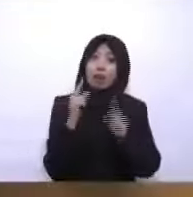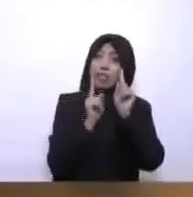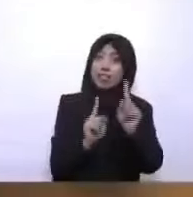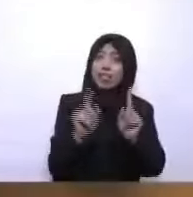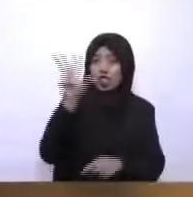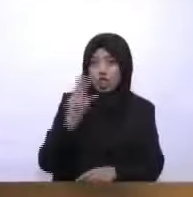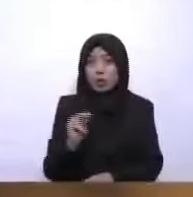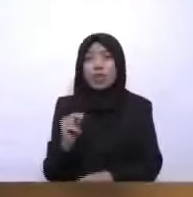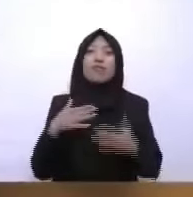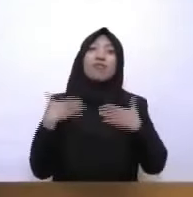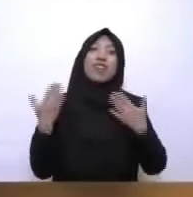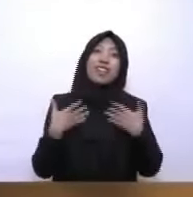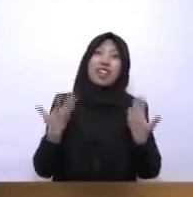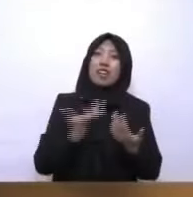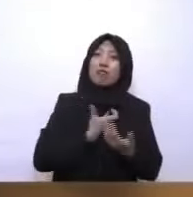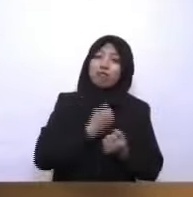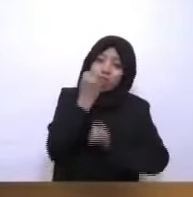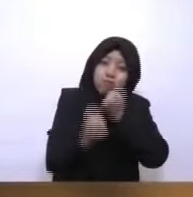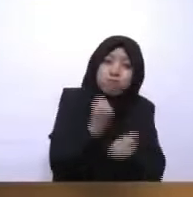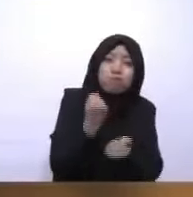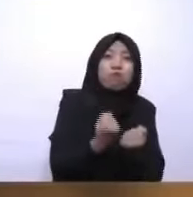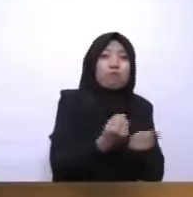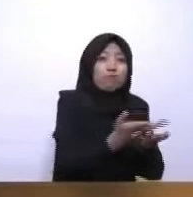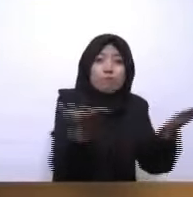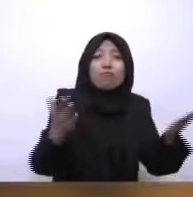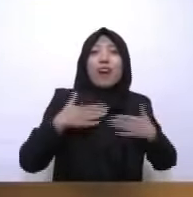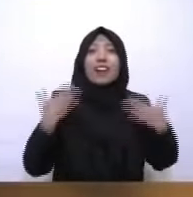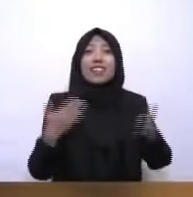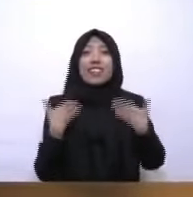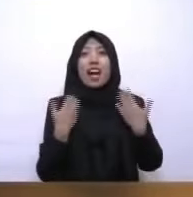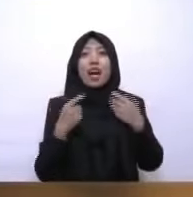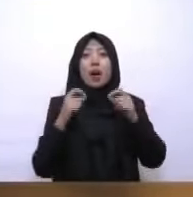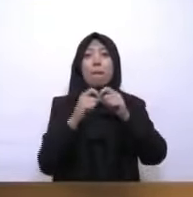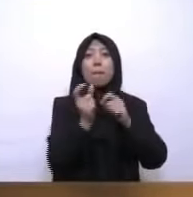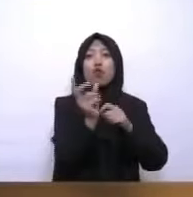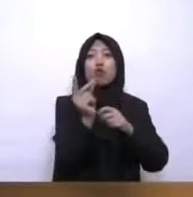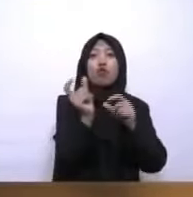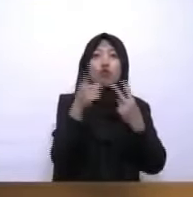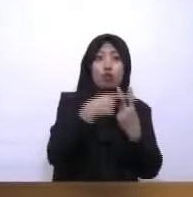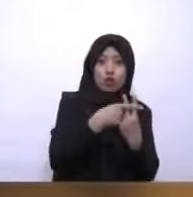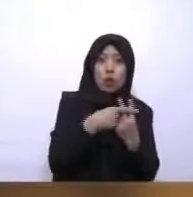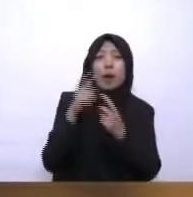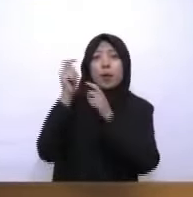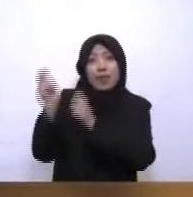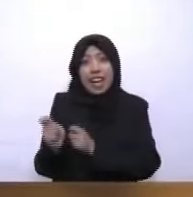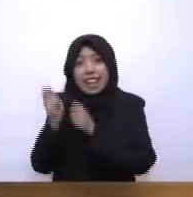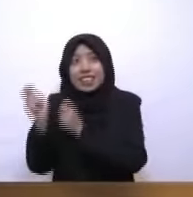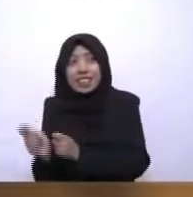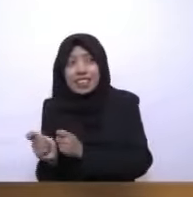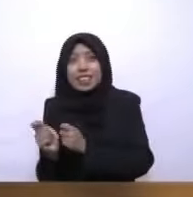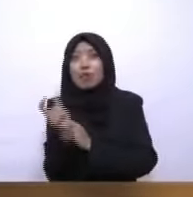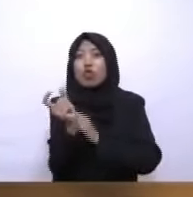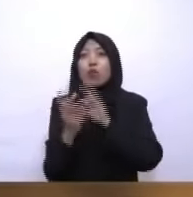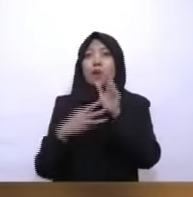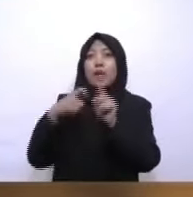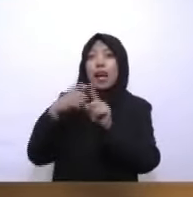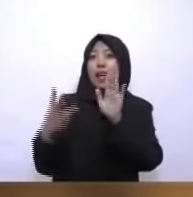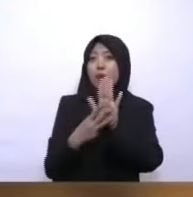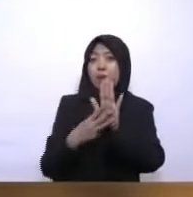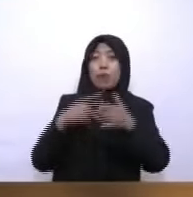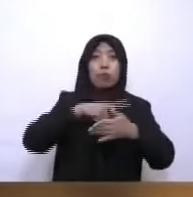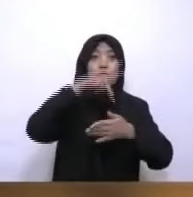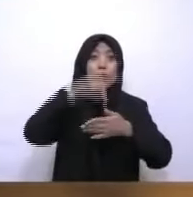akan membahagiakan para buruh, petani, nelayan, dan para pelaku UMKM. Apa saja program yang akan